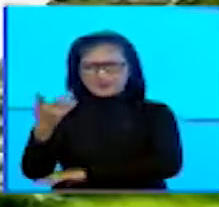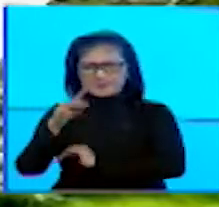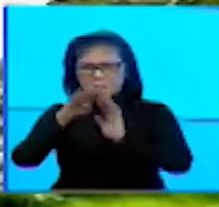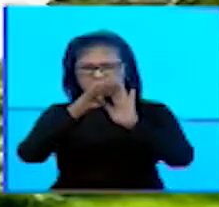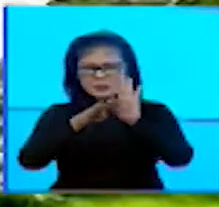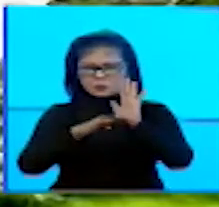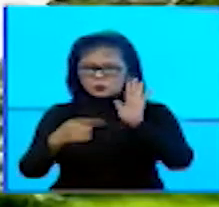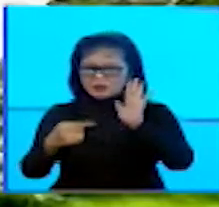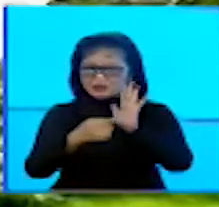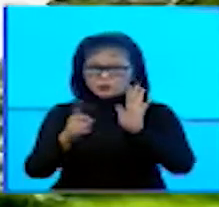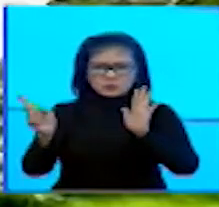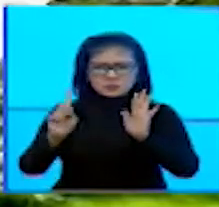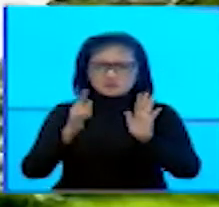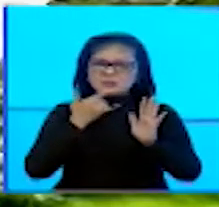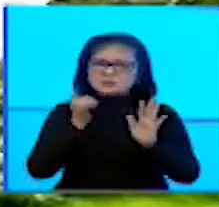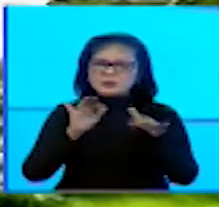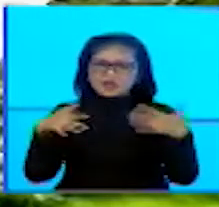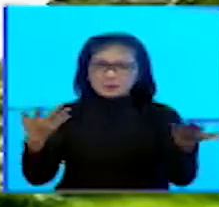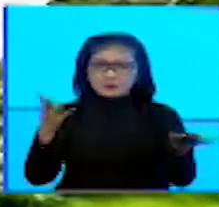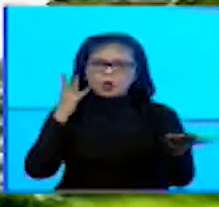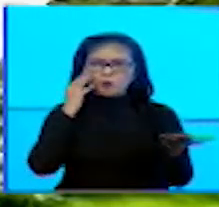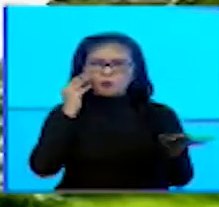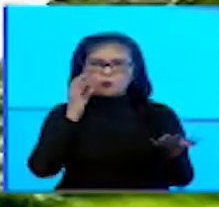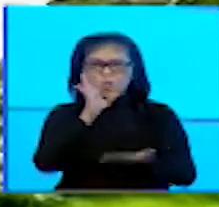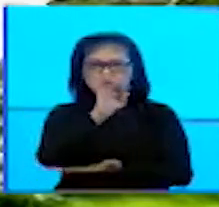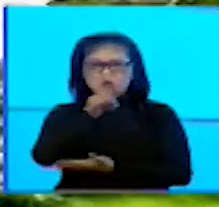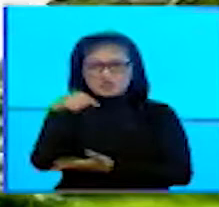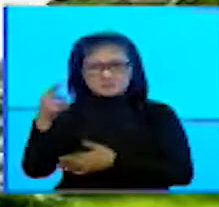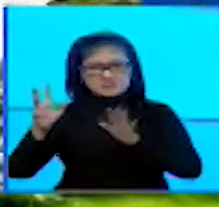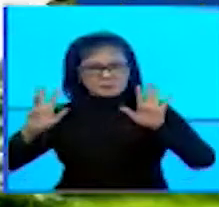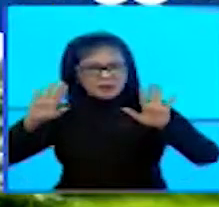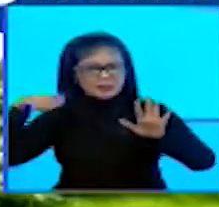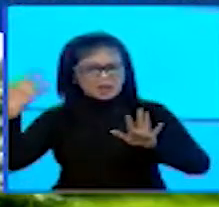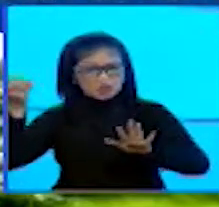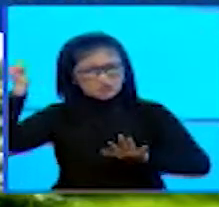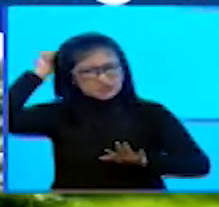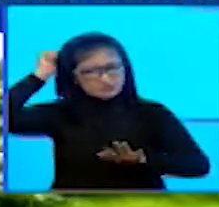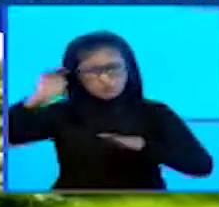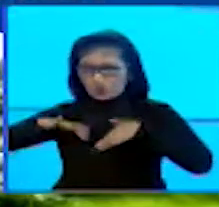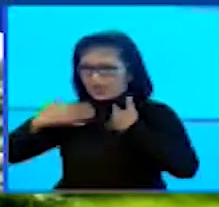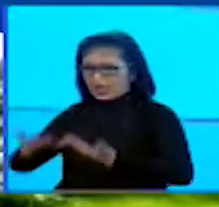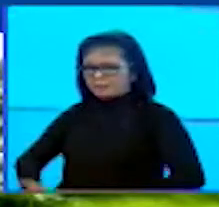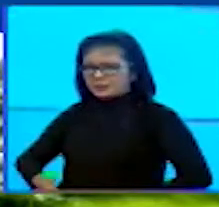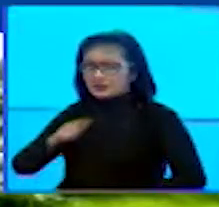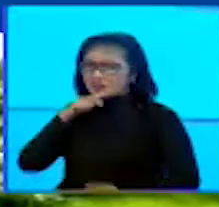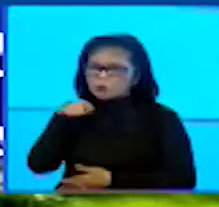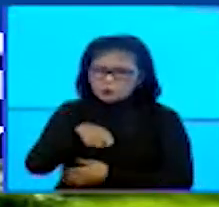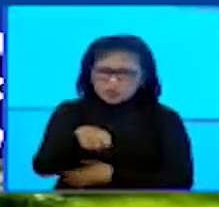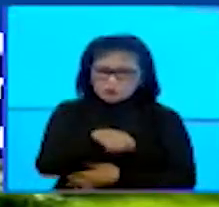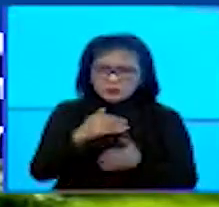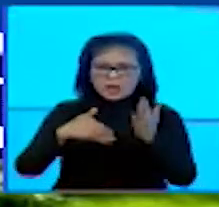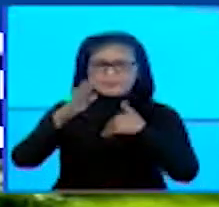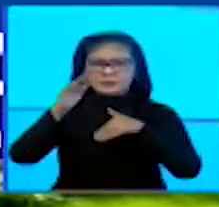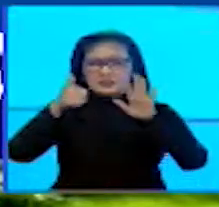pengunjung. Di antaranya adalah usia anak 0-9 tahun, ibu hamil, lansia berusia lebih dari 60 tahun, dan